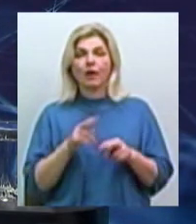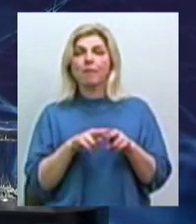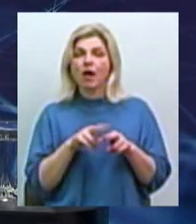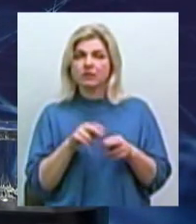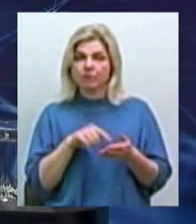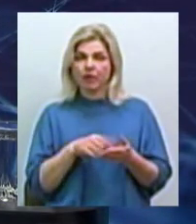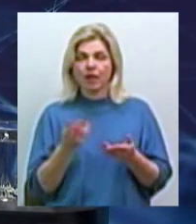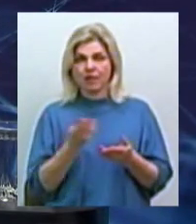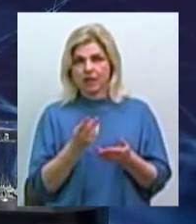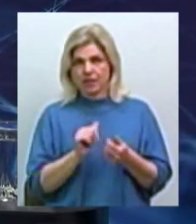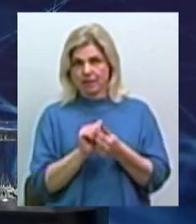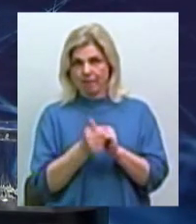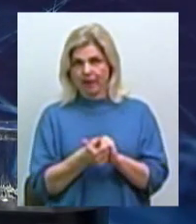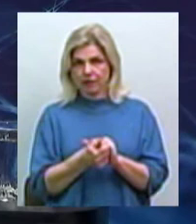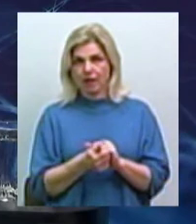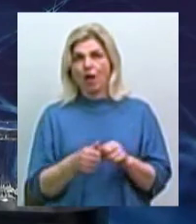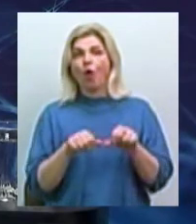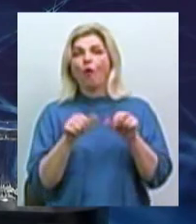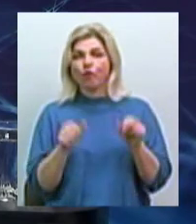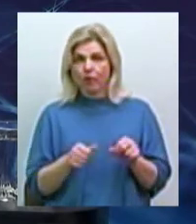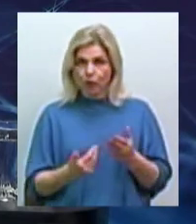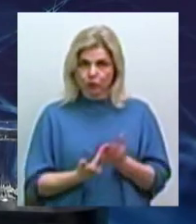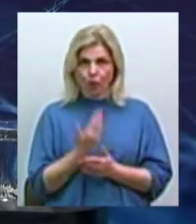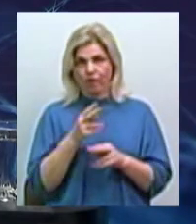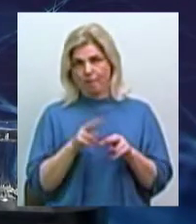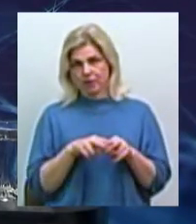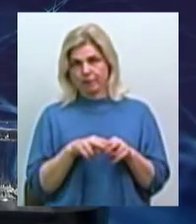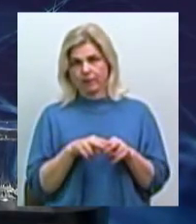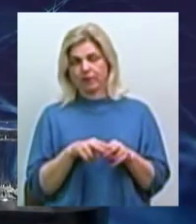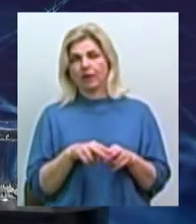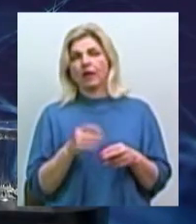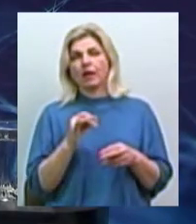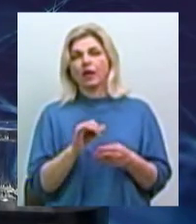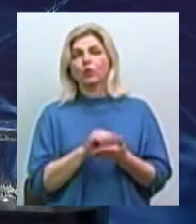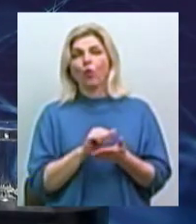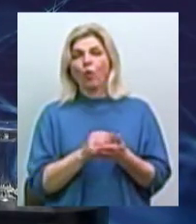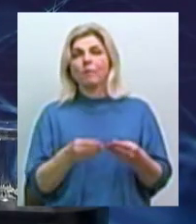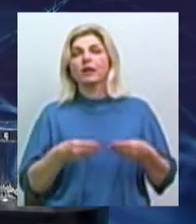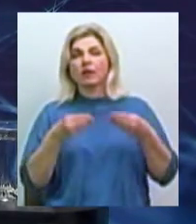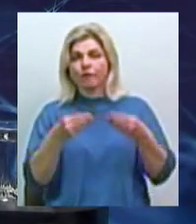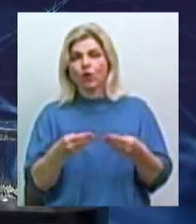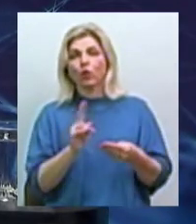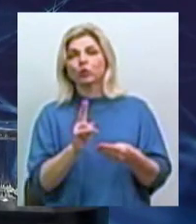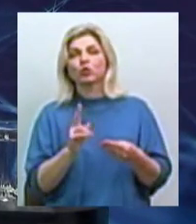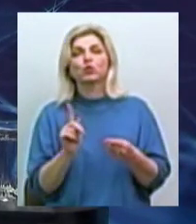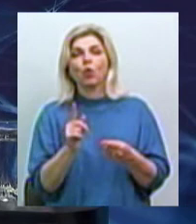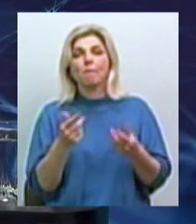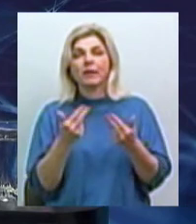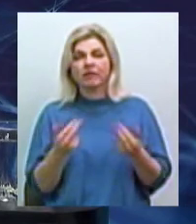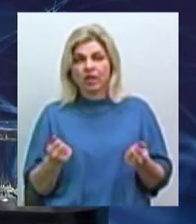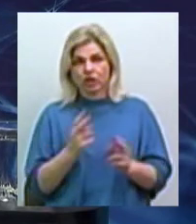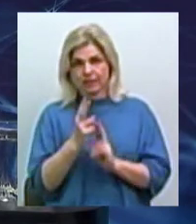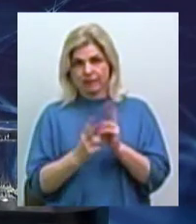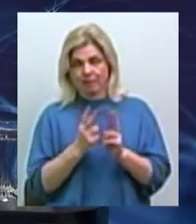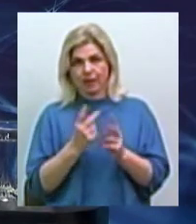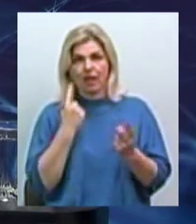підлягає заміні. Тобто оформлюється новий паспорт і подається той документ, який підтверджує зміни